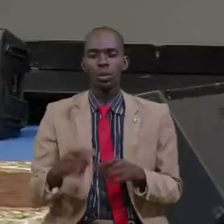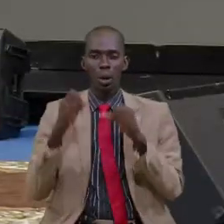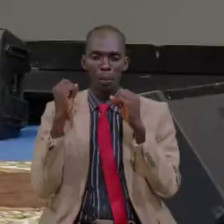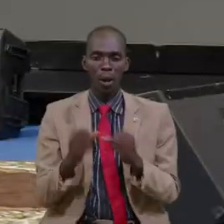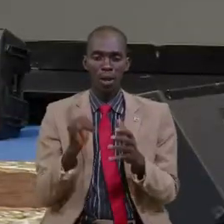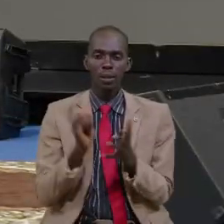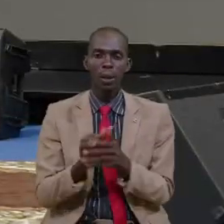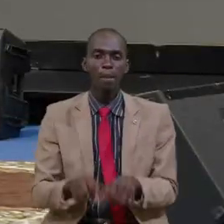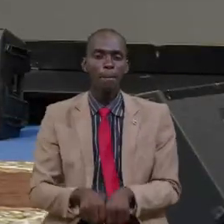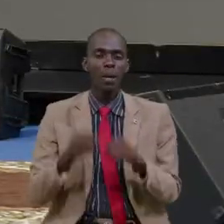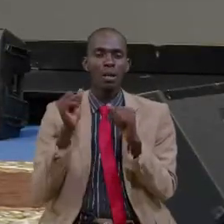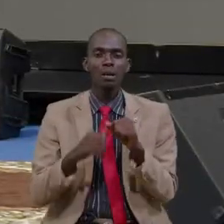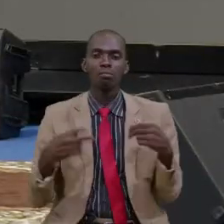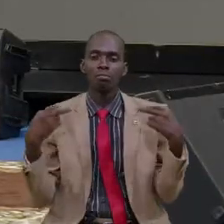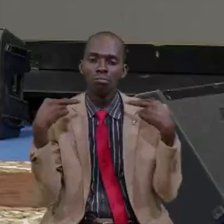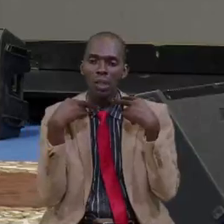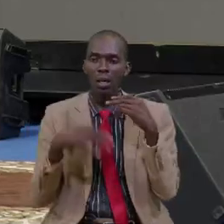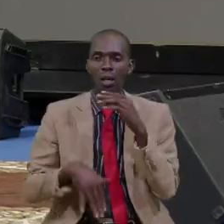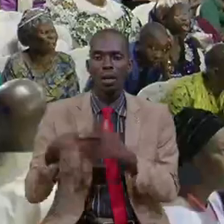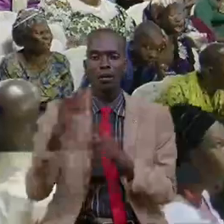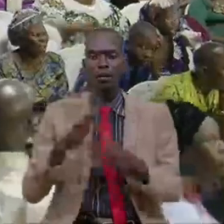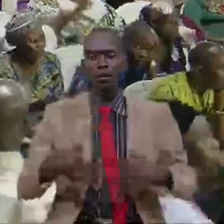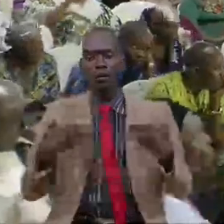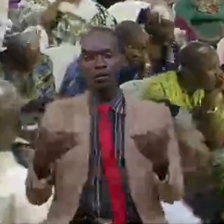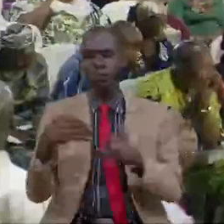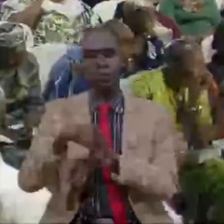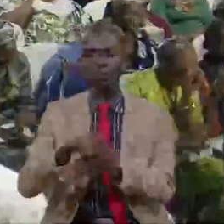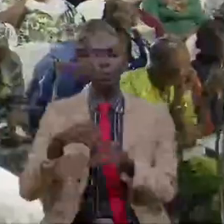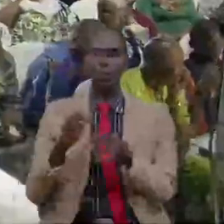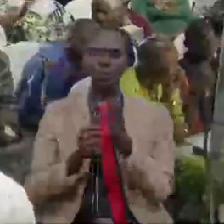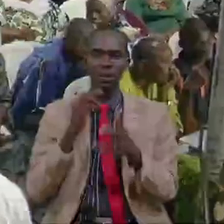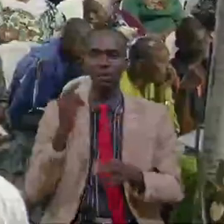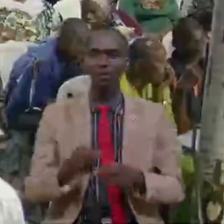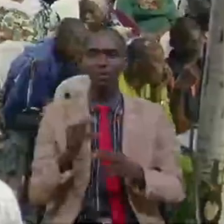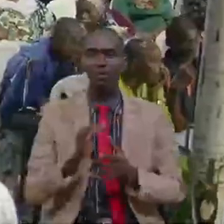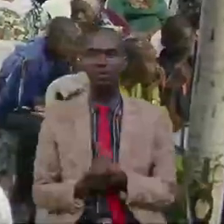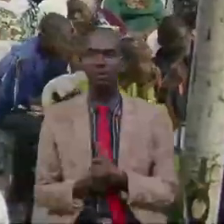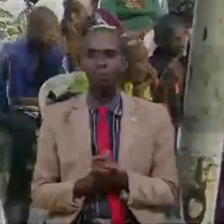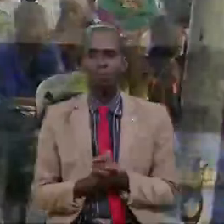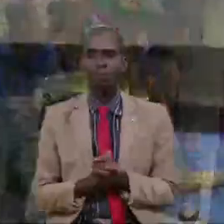brise tous les jougs de ta vie ce soir, au nom de Jésus.